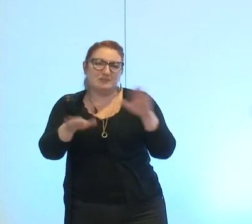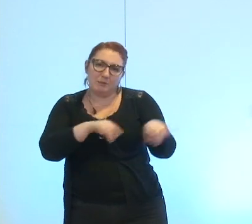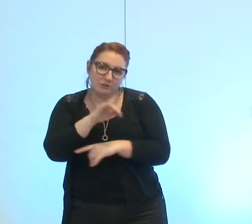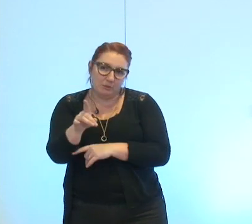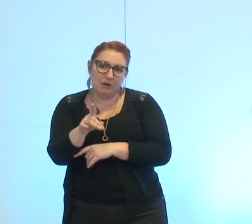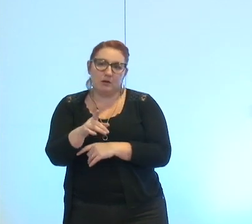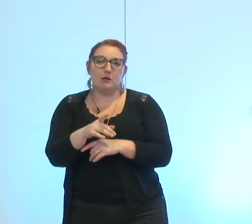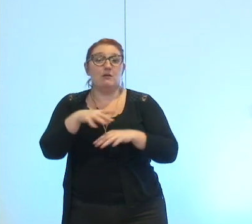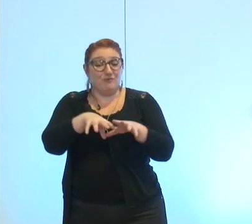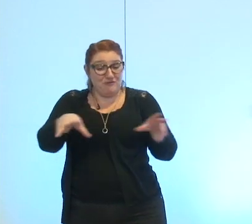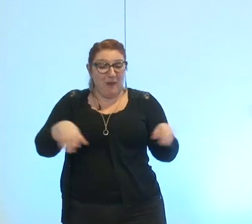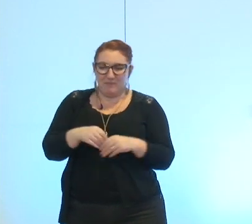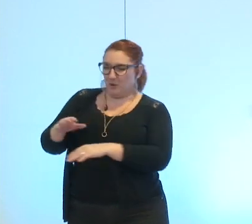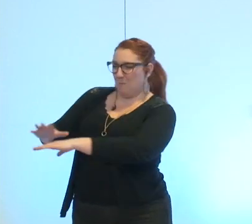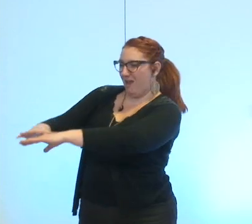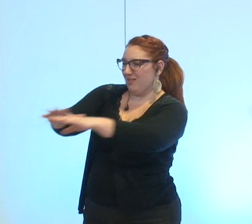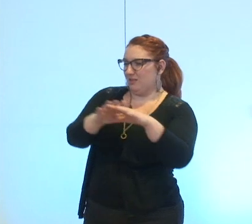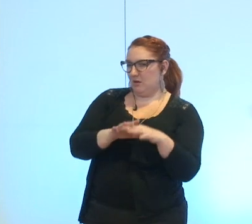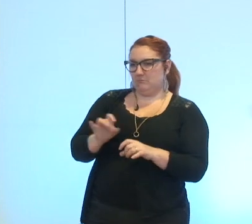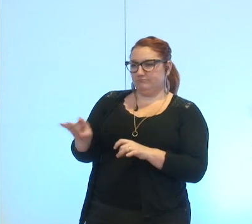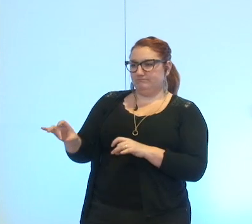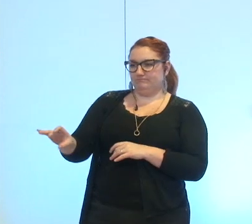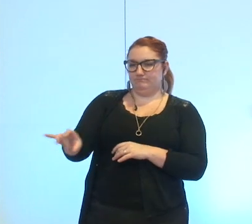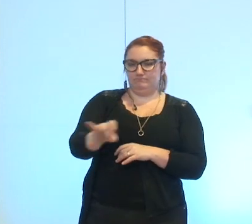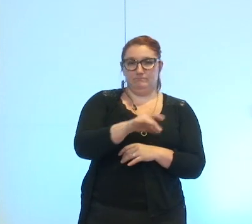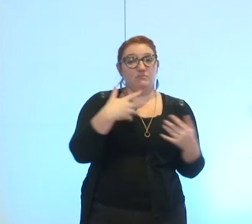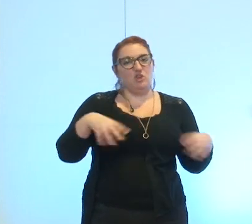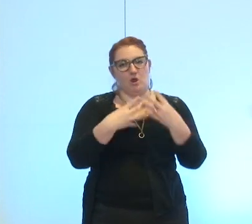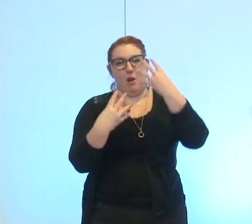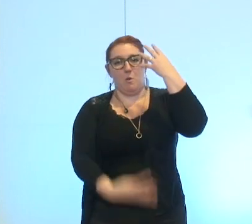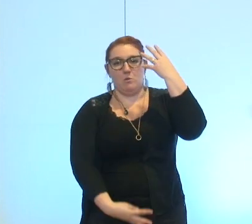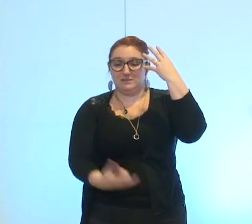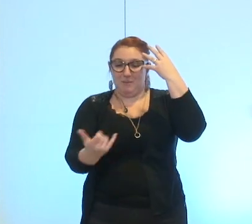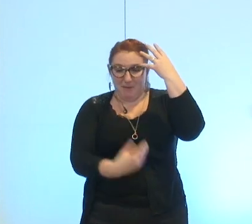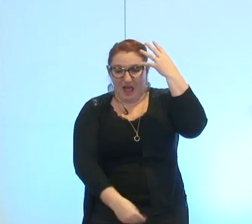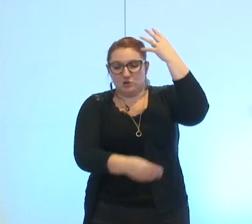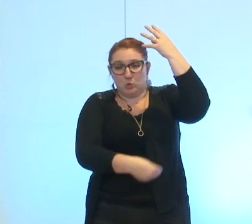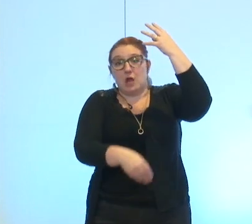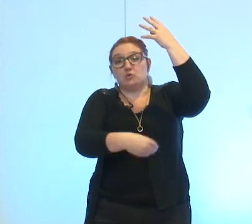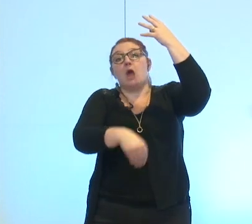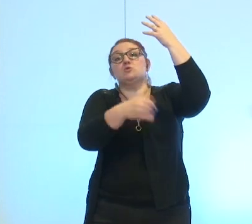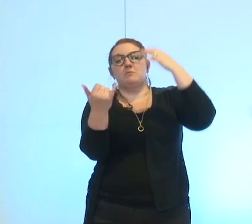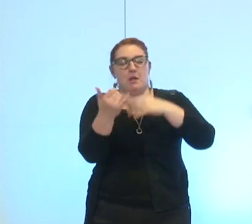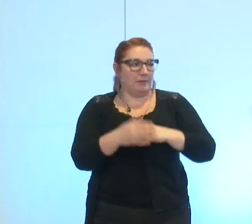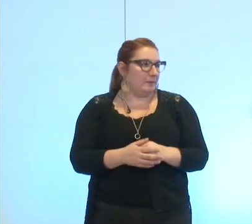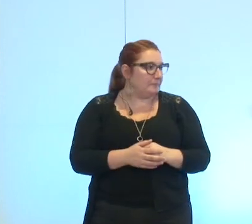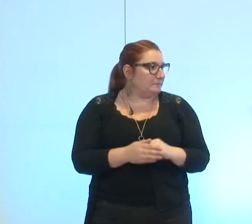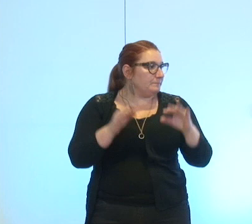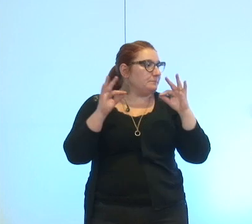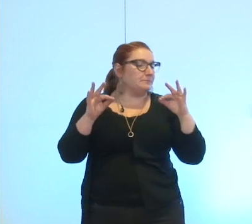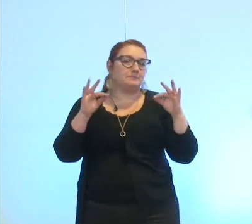boudés par les familles de la et la population est suffisamment longue etvite d' rajouter pour ce qui concerne